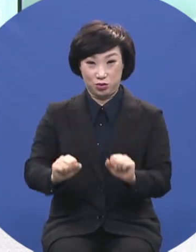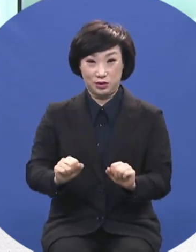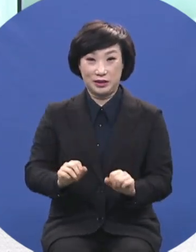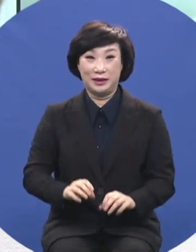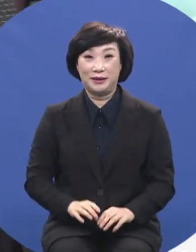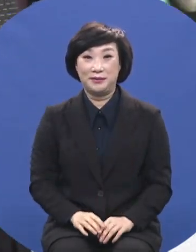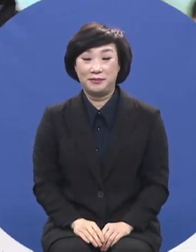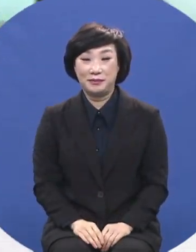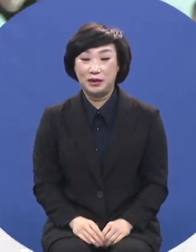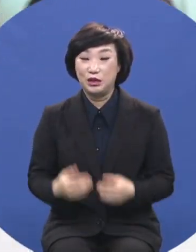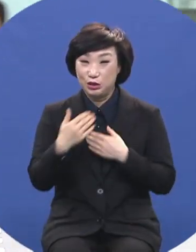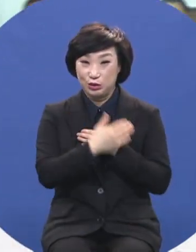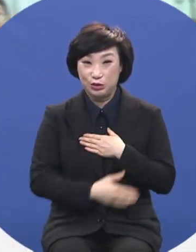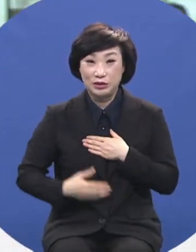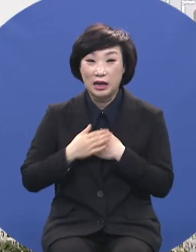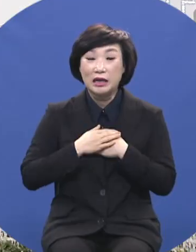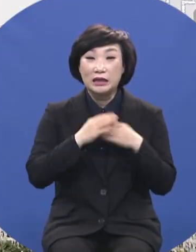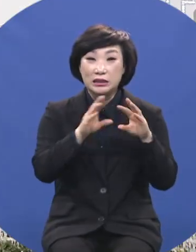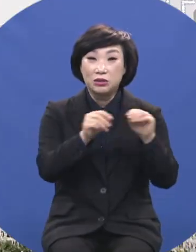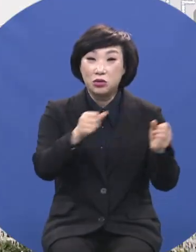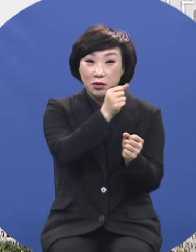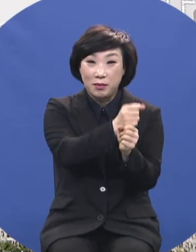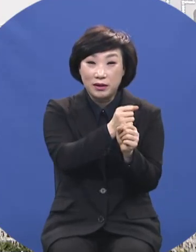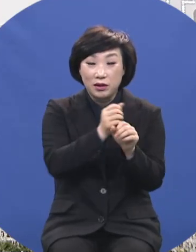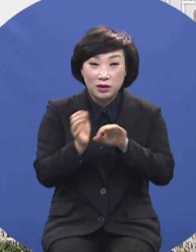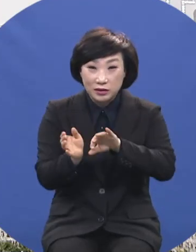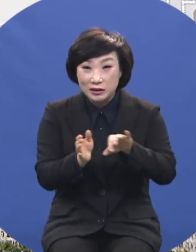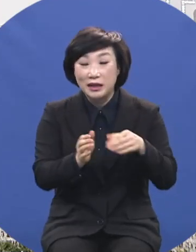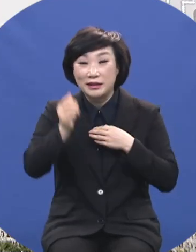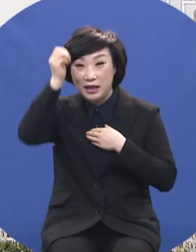예, 육체는 흙에서 나왔으나 내 영혼은